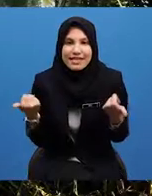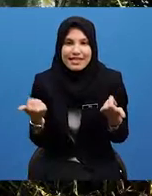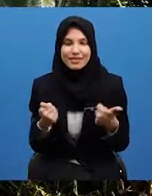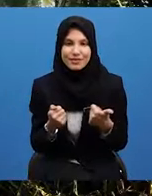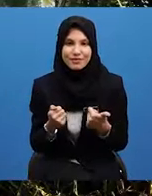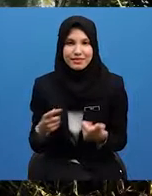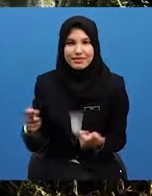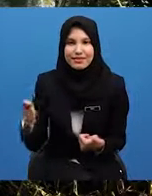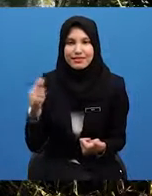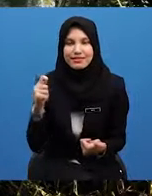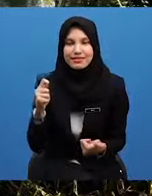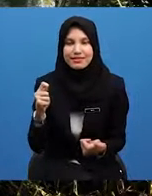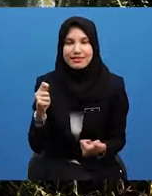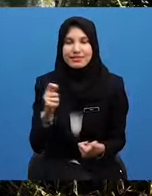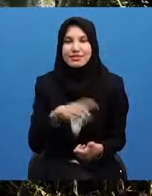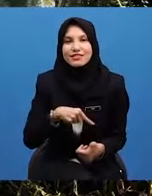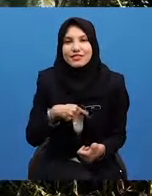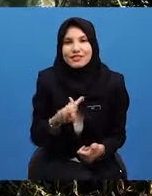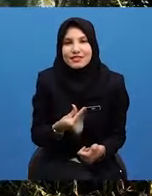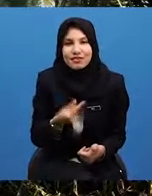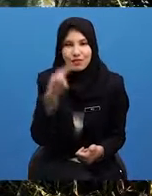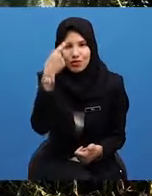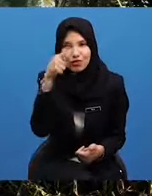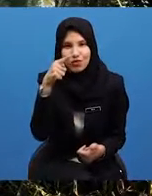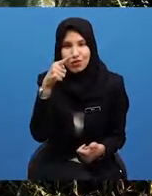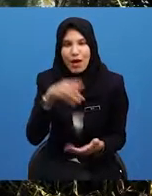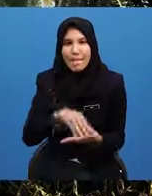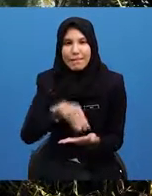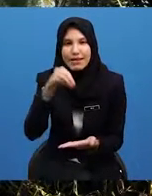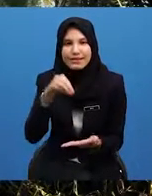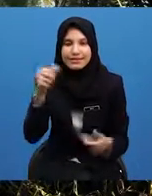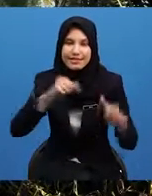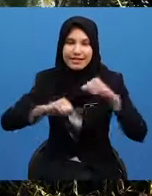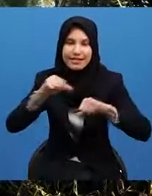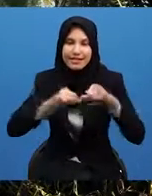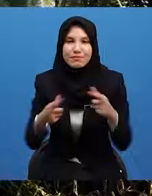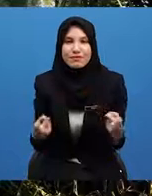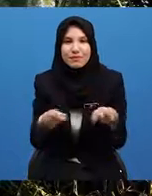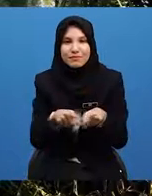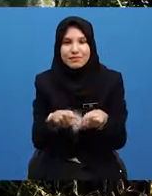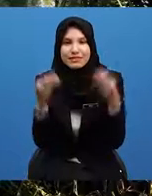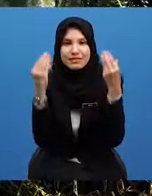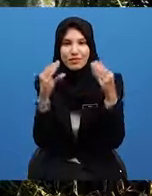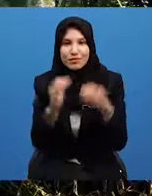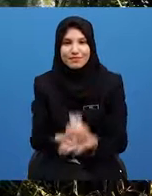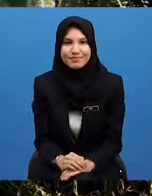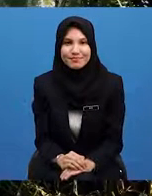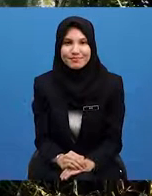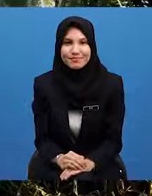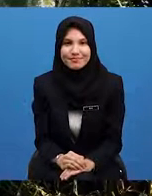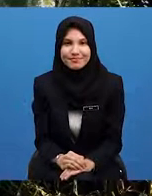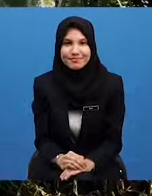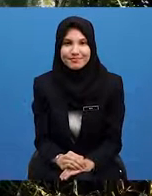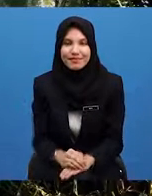sentiasa bertenaga dan ceria untuk belajar sains bersama cikgu. Baiklah,